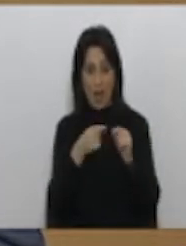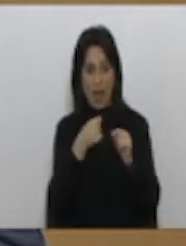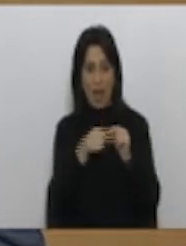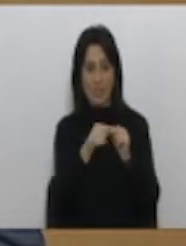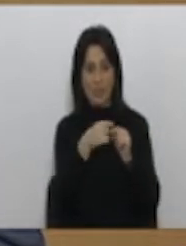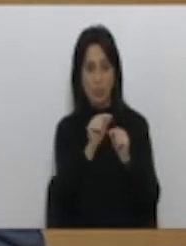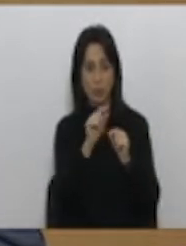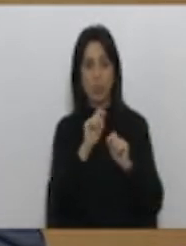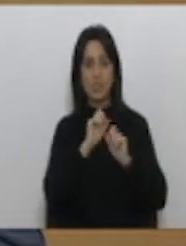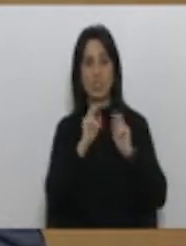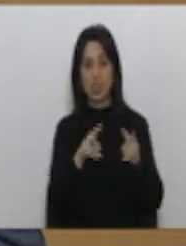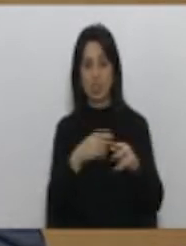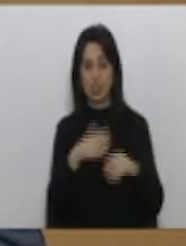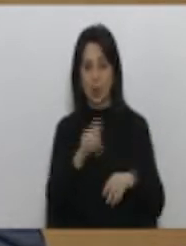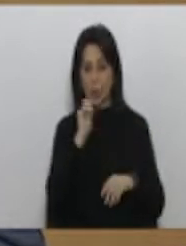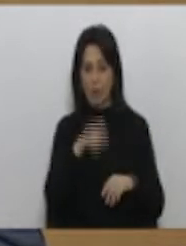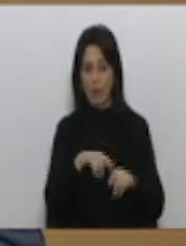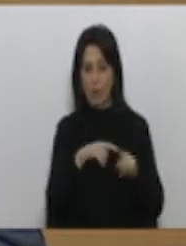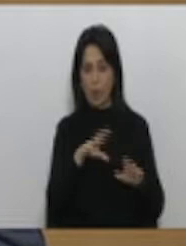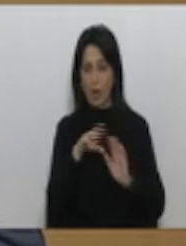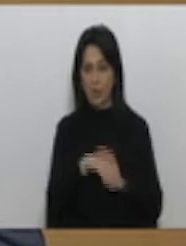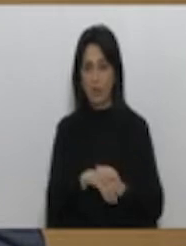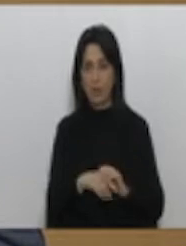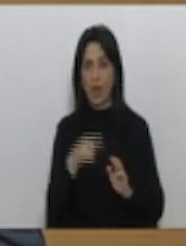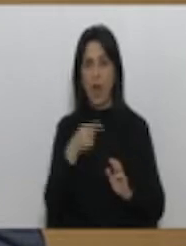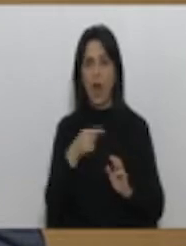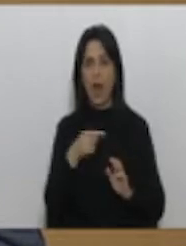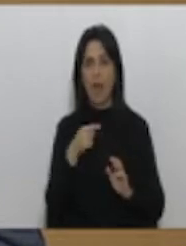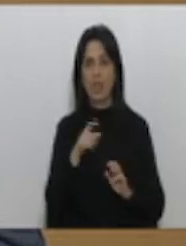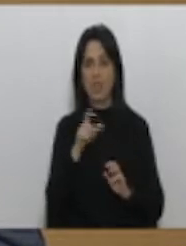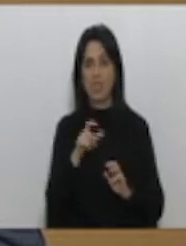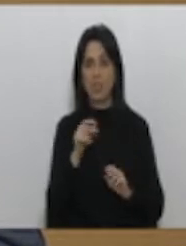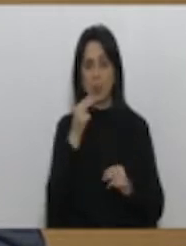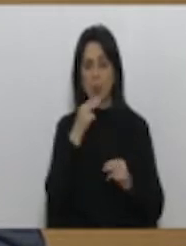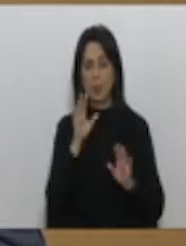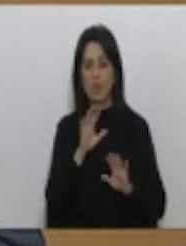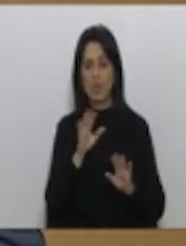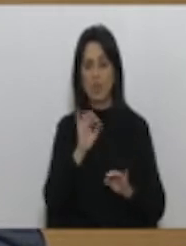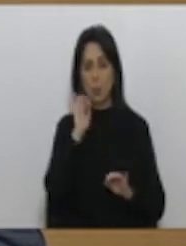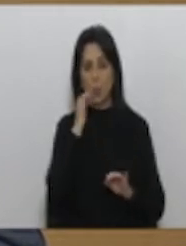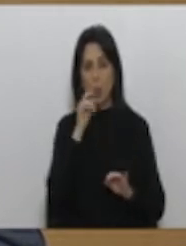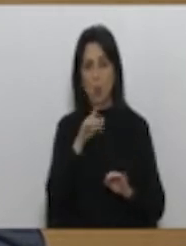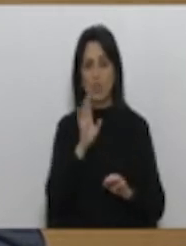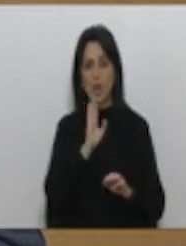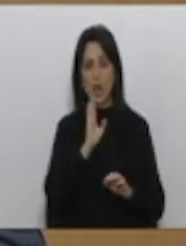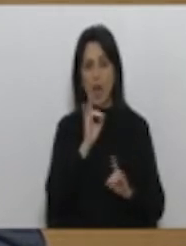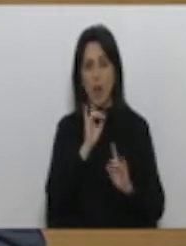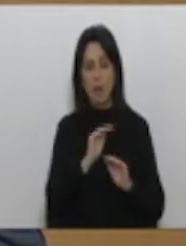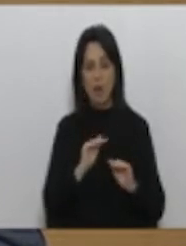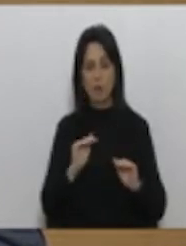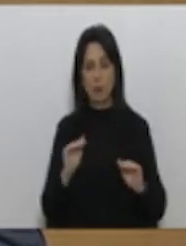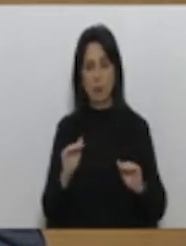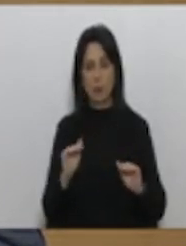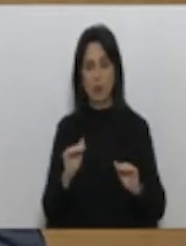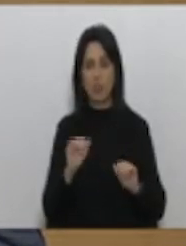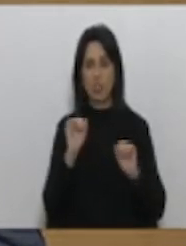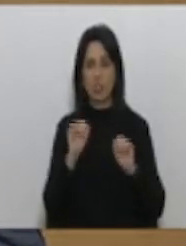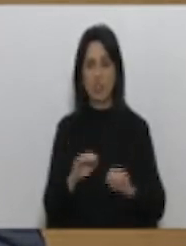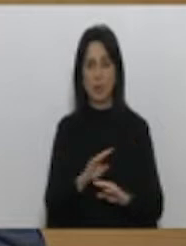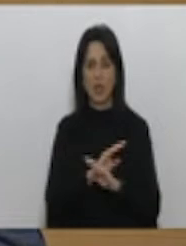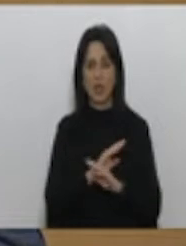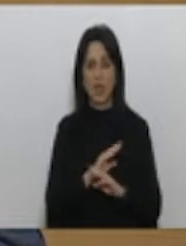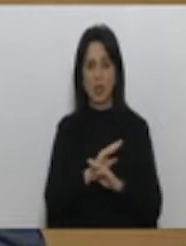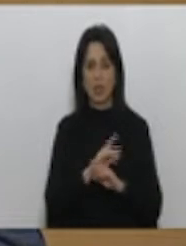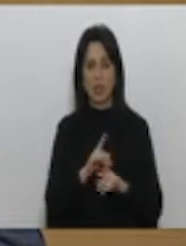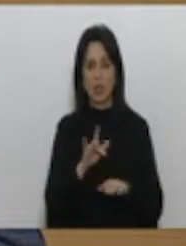საშიში. შედეგად, ათასობითი ხალხი, უდანაშაულო მოხუცები, ქალები, ბავშვები შეიძლება დაიხოცოს